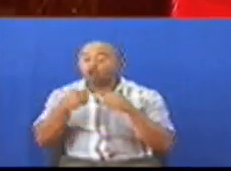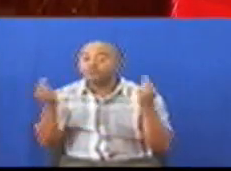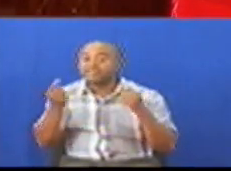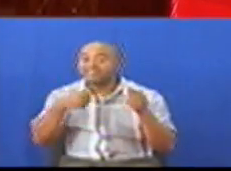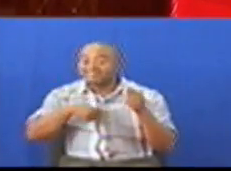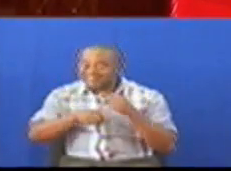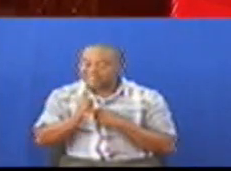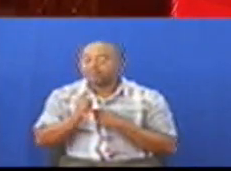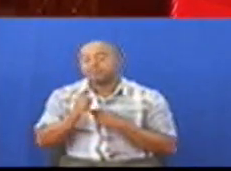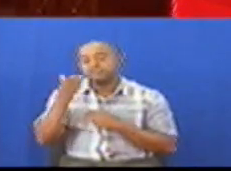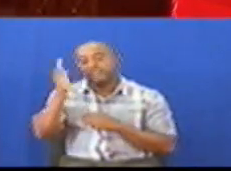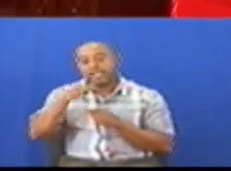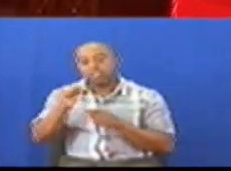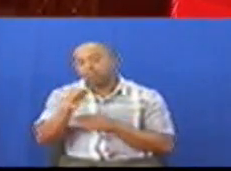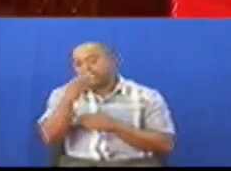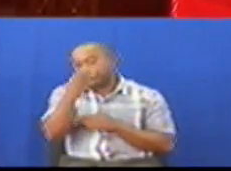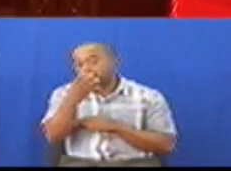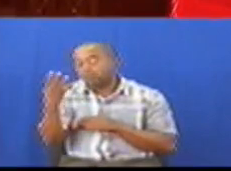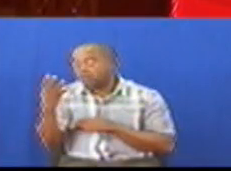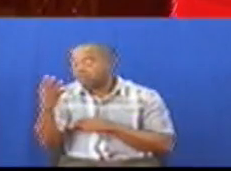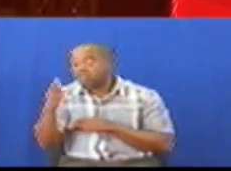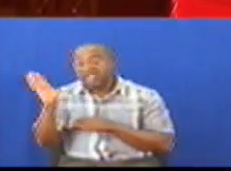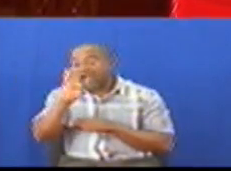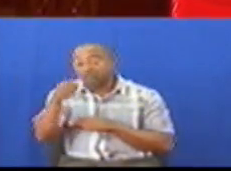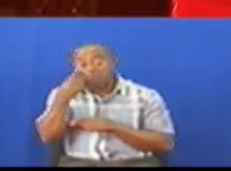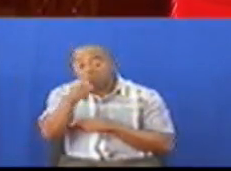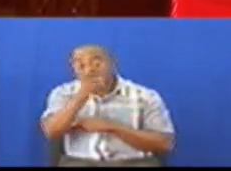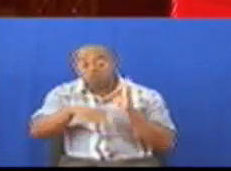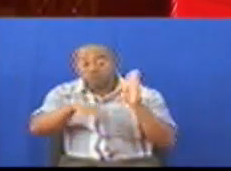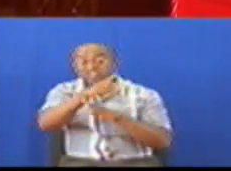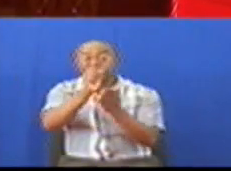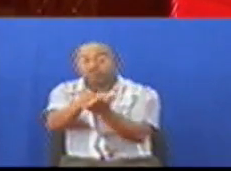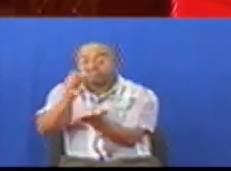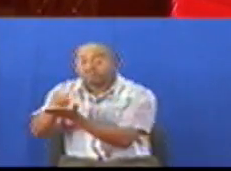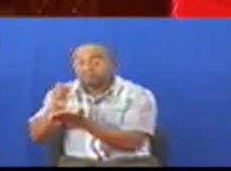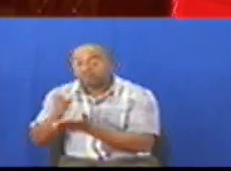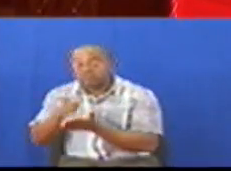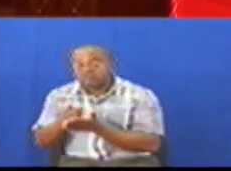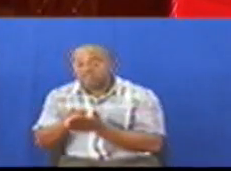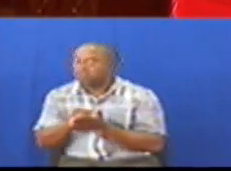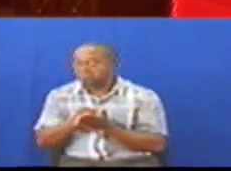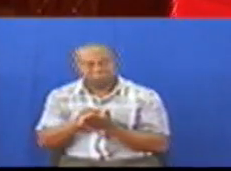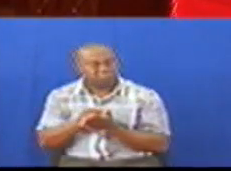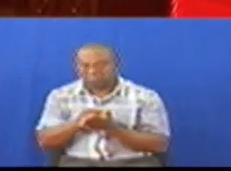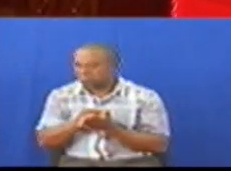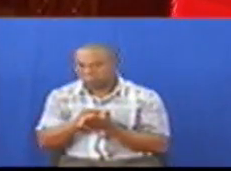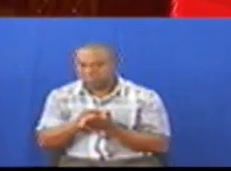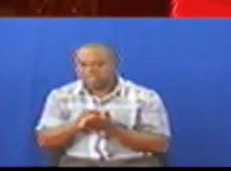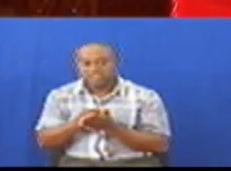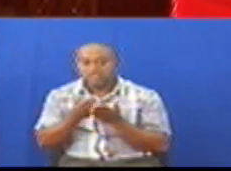za tatu na ya nne, lakini hatujawahi kusikia hiki kinachoitwa kuondolewa kwa wenye vitu wa halmashauri hizo eti